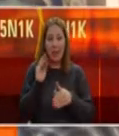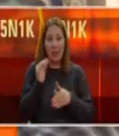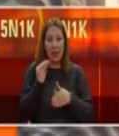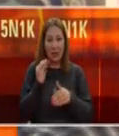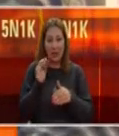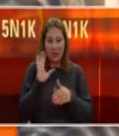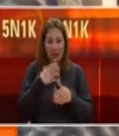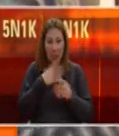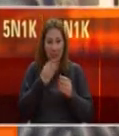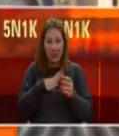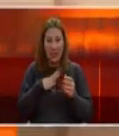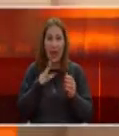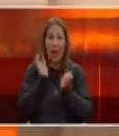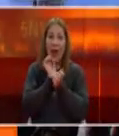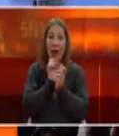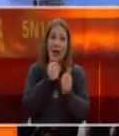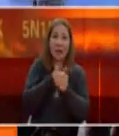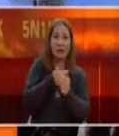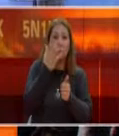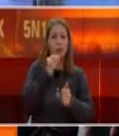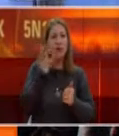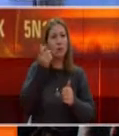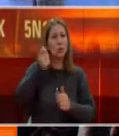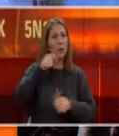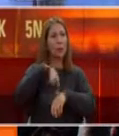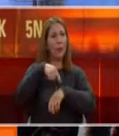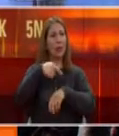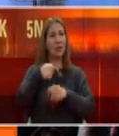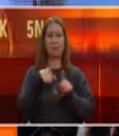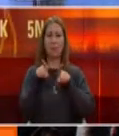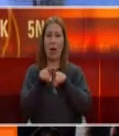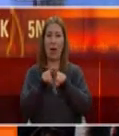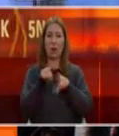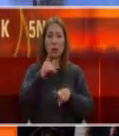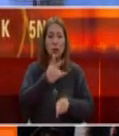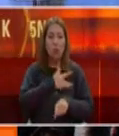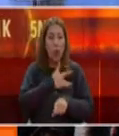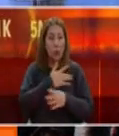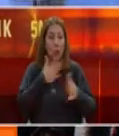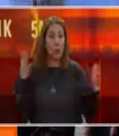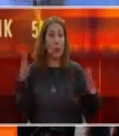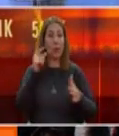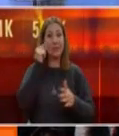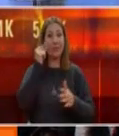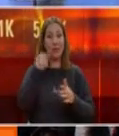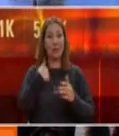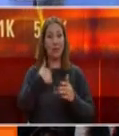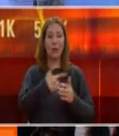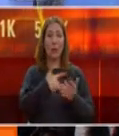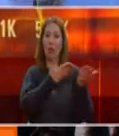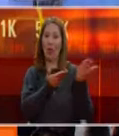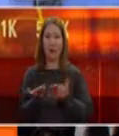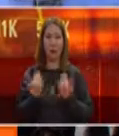ailelerin yanında oluyoruz ve en zor anlarında yanında oluyoruz. Bunun için yürekli insanları derneğimizde gönüllü olmaya davet